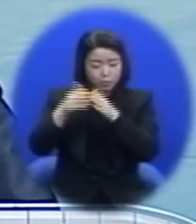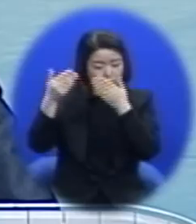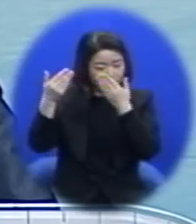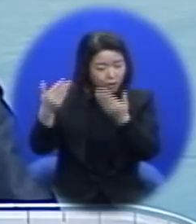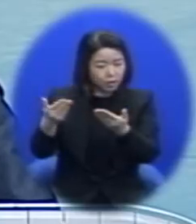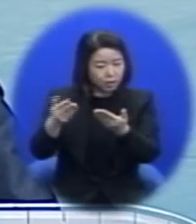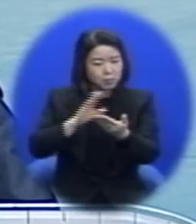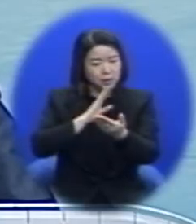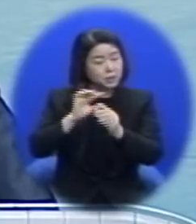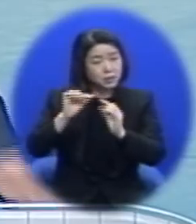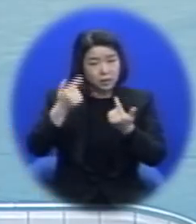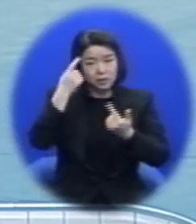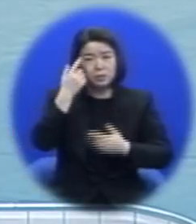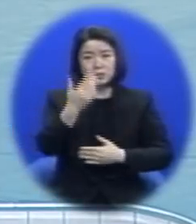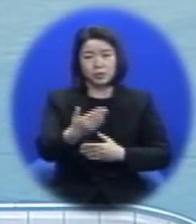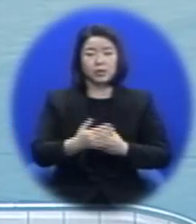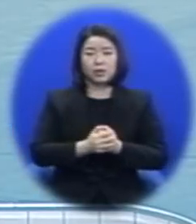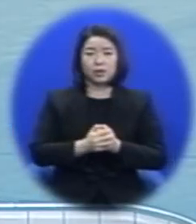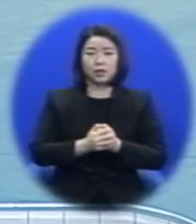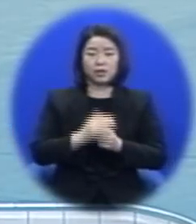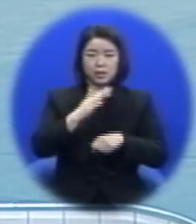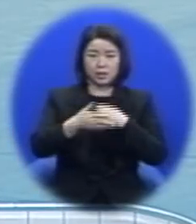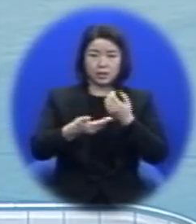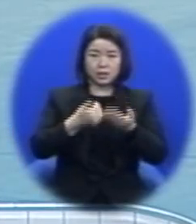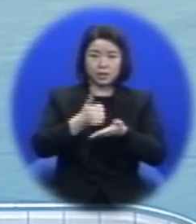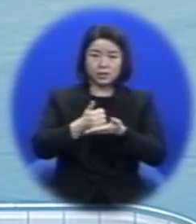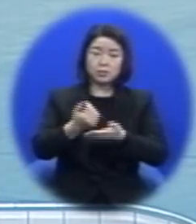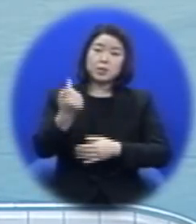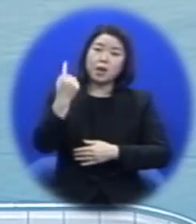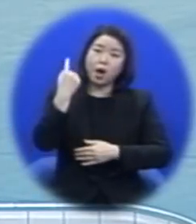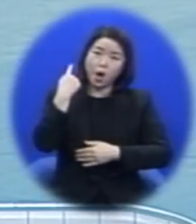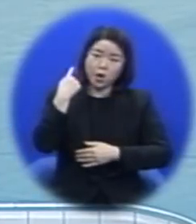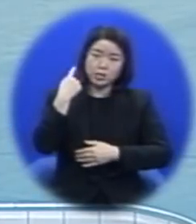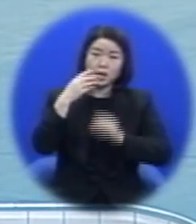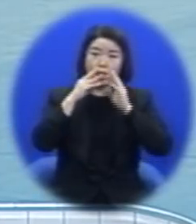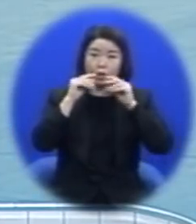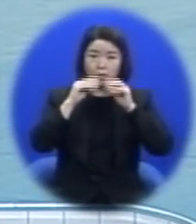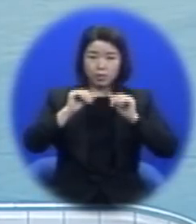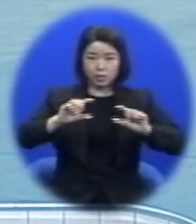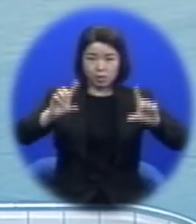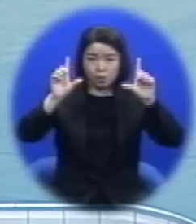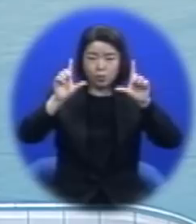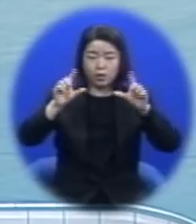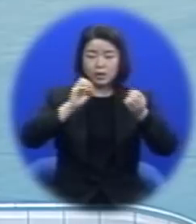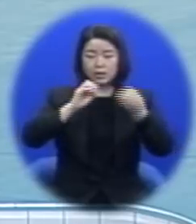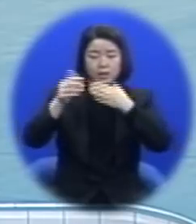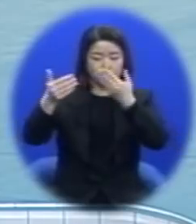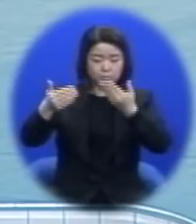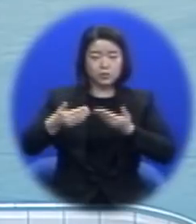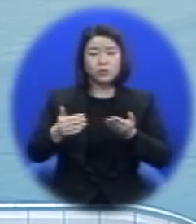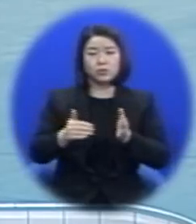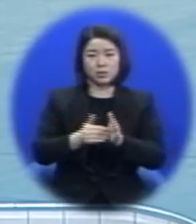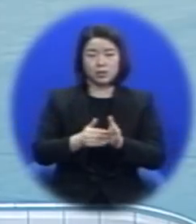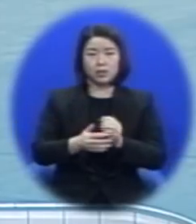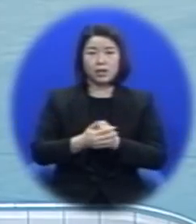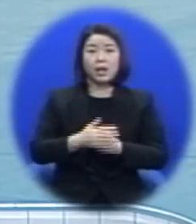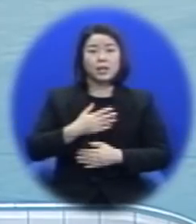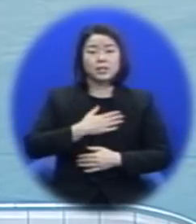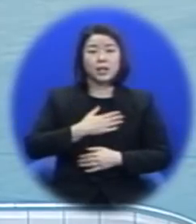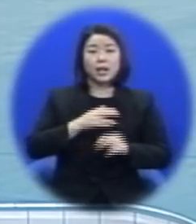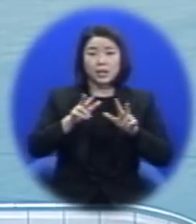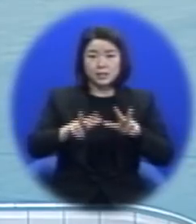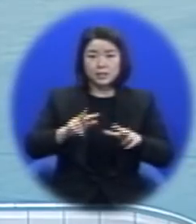아니겠습니까? 하나님이 어제 토요일 저에게 답을 주셨어요. 제가